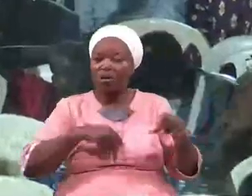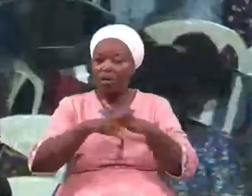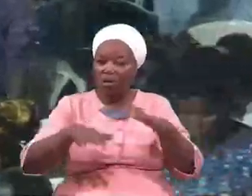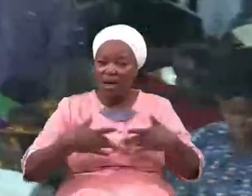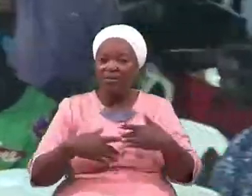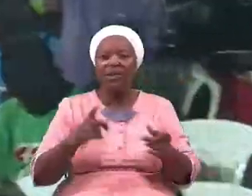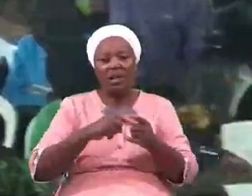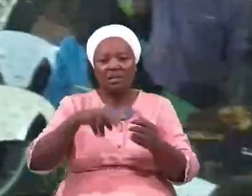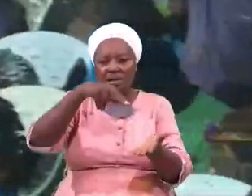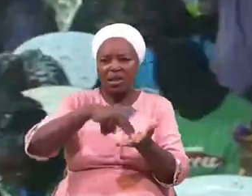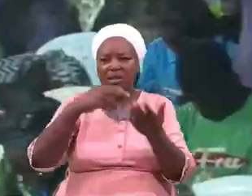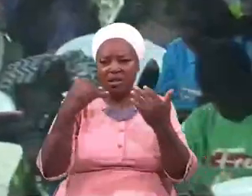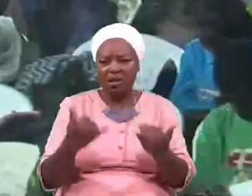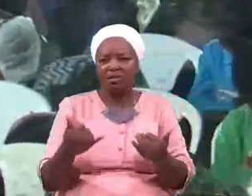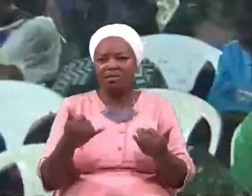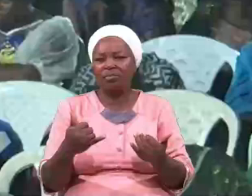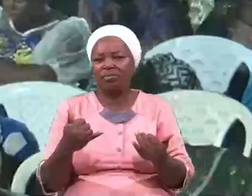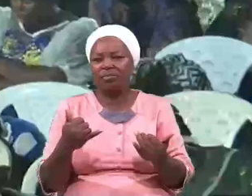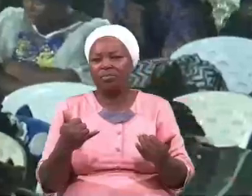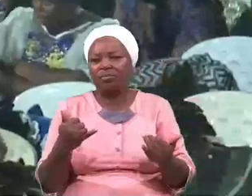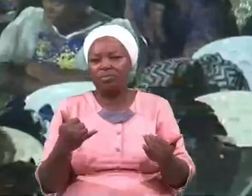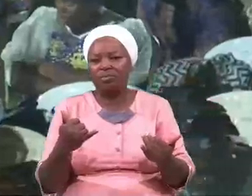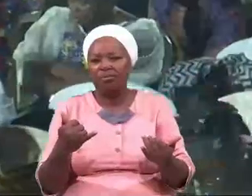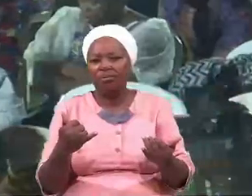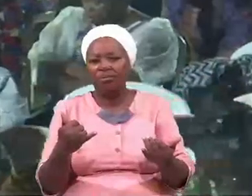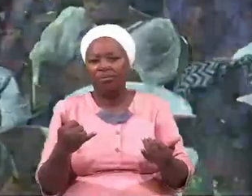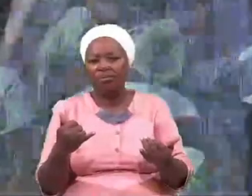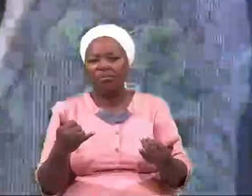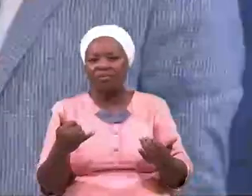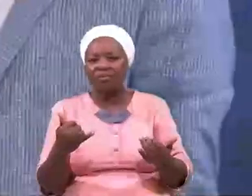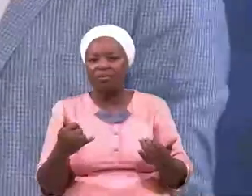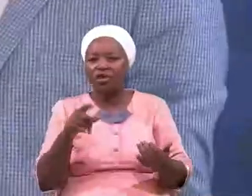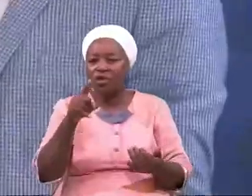Vous voulez la paix de Dieu, le pardon de Dieu dans votre vie, levez-vous maintenant.